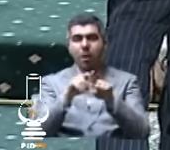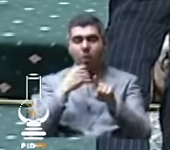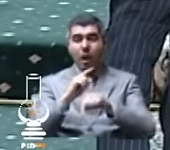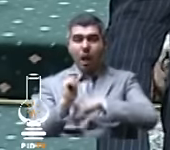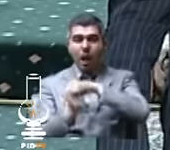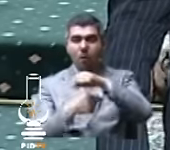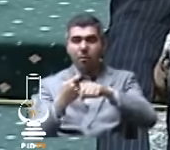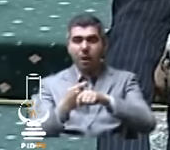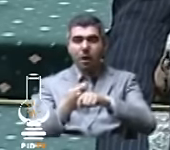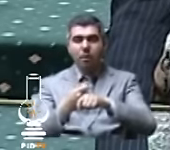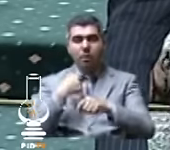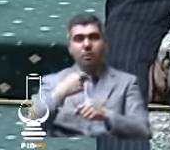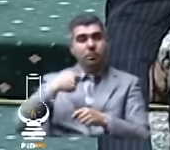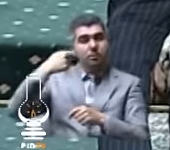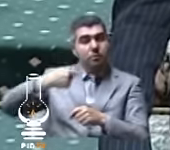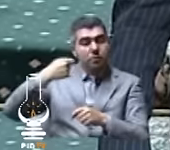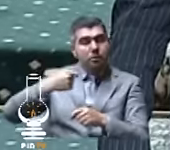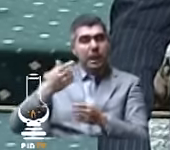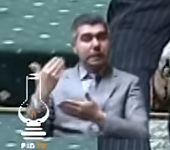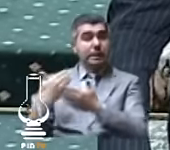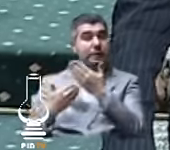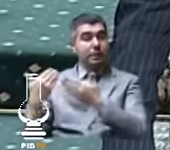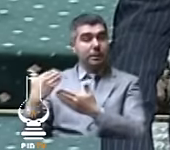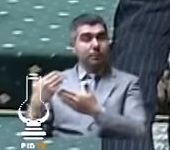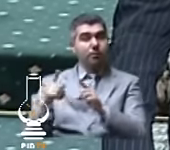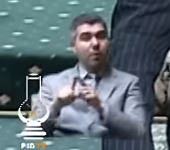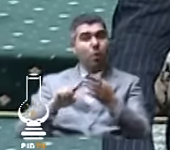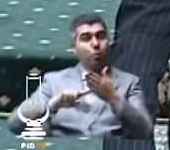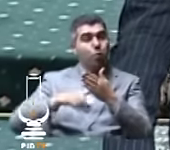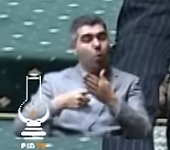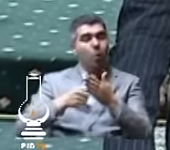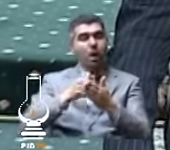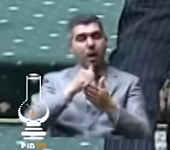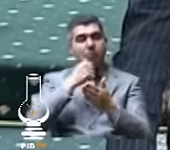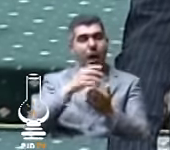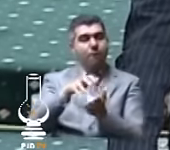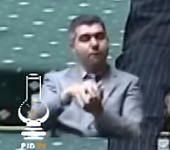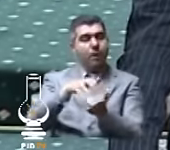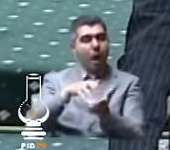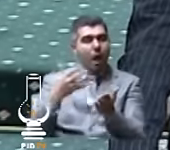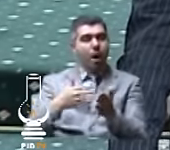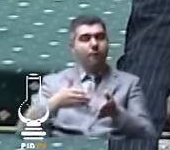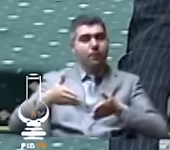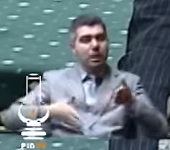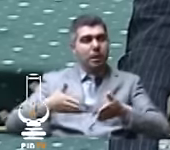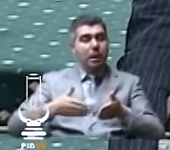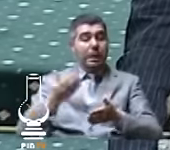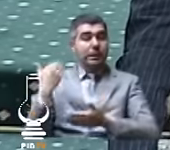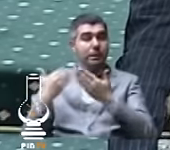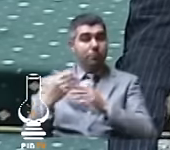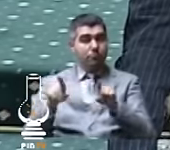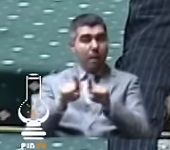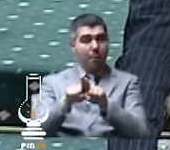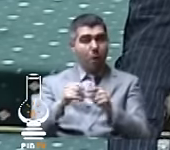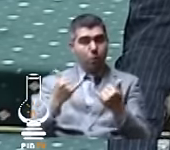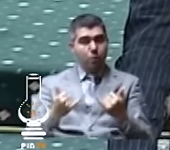كنظن كتعرفوها، فين كنا في الضوء فين ولينا، في الماء فين ولينا، الطرقان فين ولينا، الفلاحة فين ولينا، لابد صحيح. لذلك